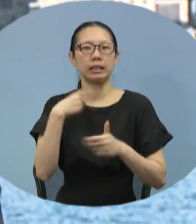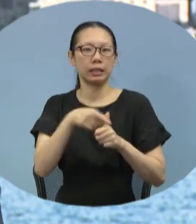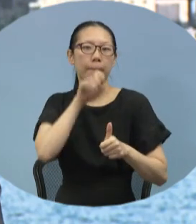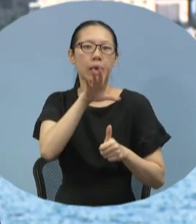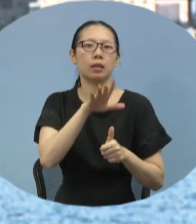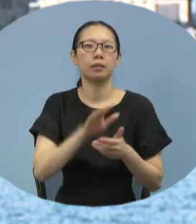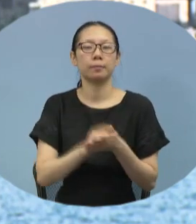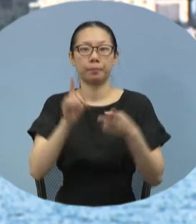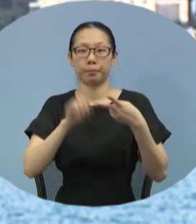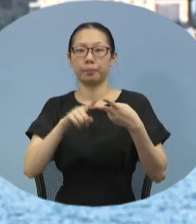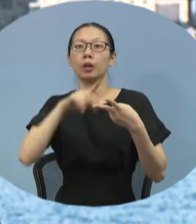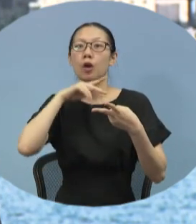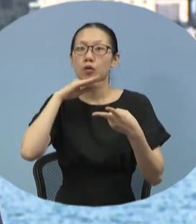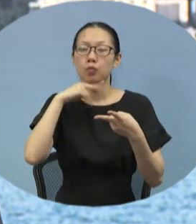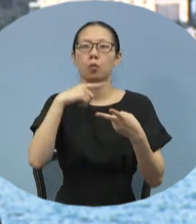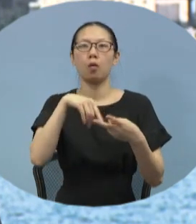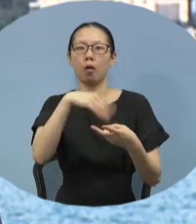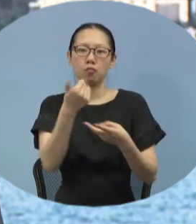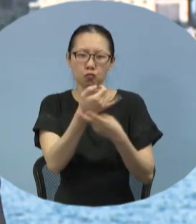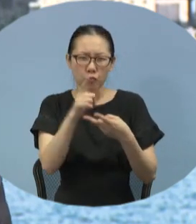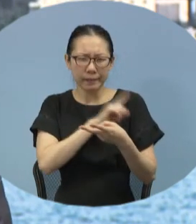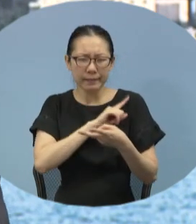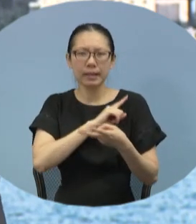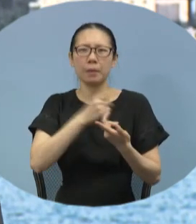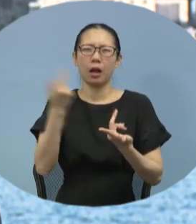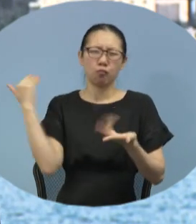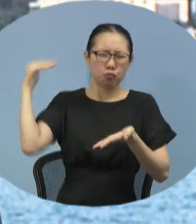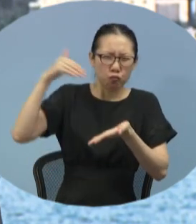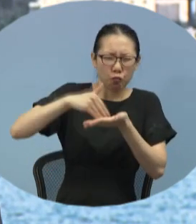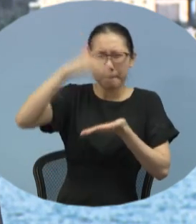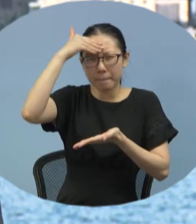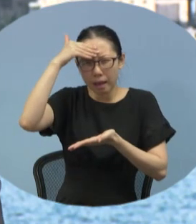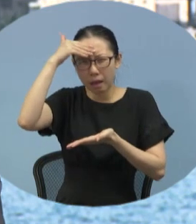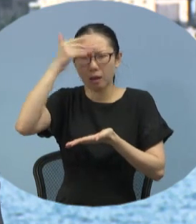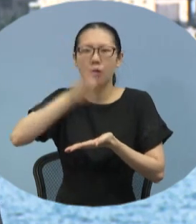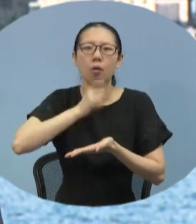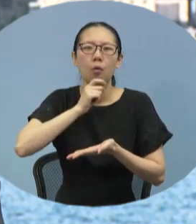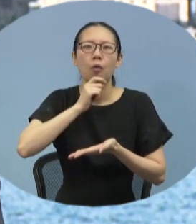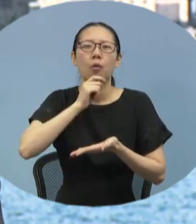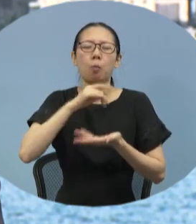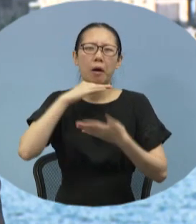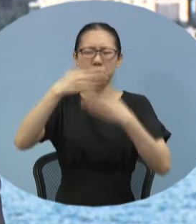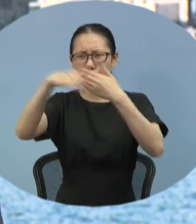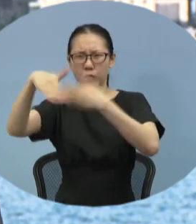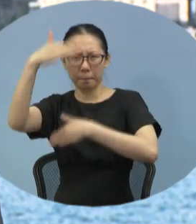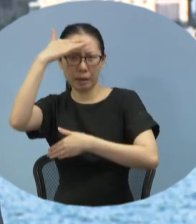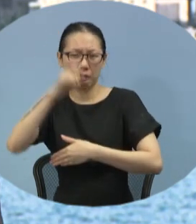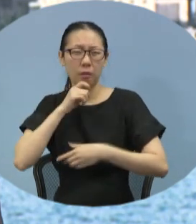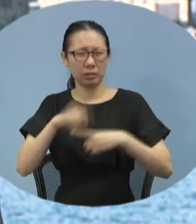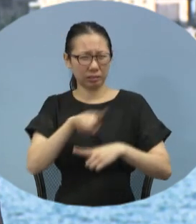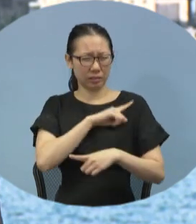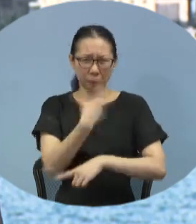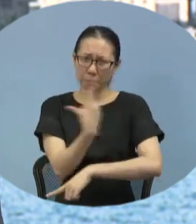生。第二，就是若果市民患有慢性的疾病或者其他疾病而不確定是